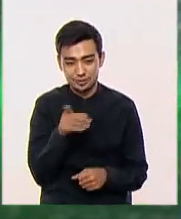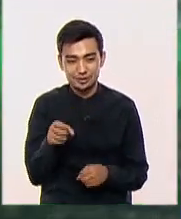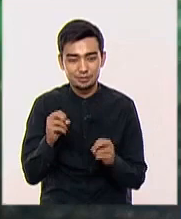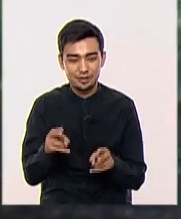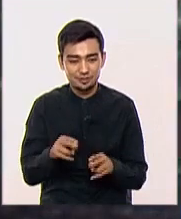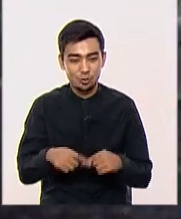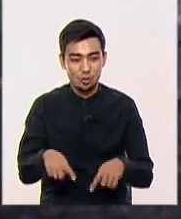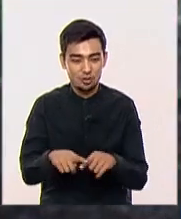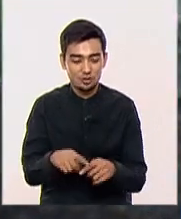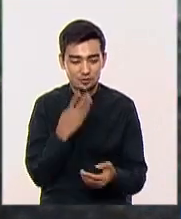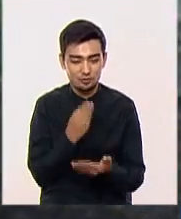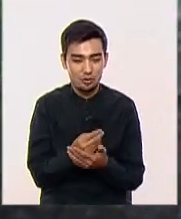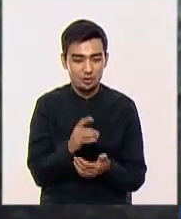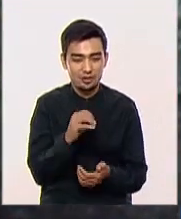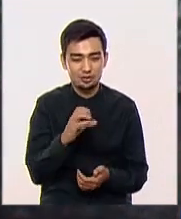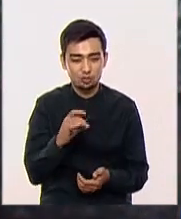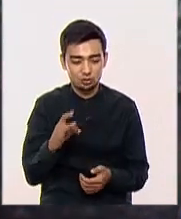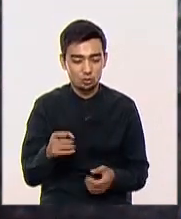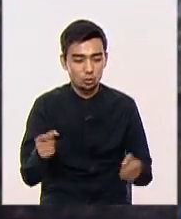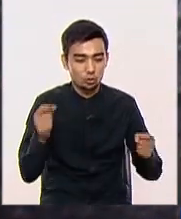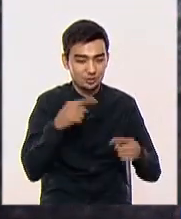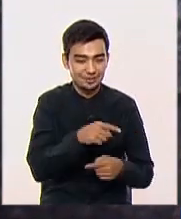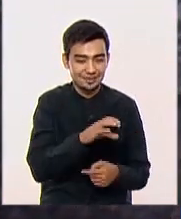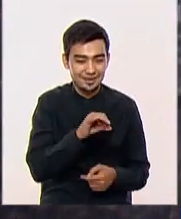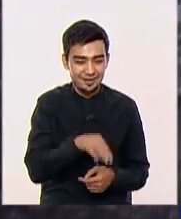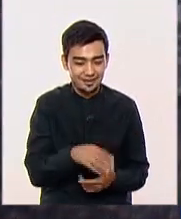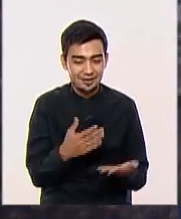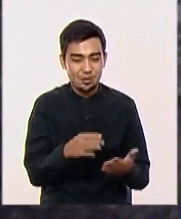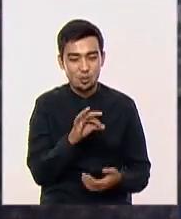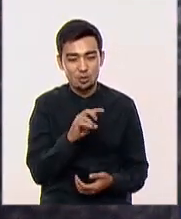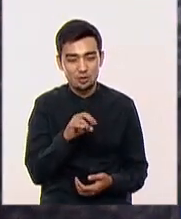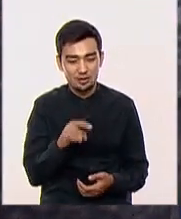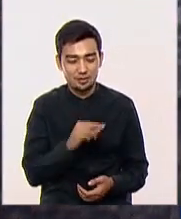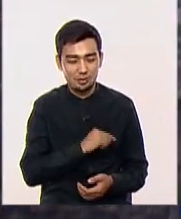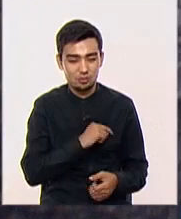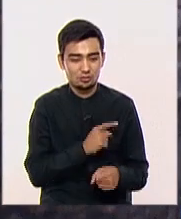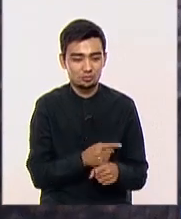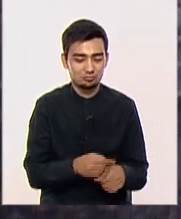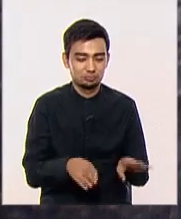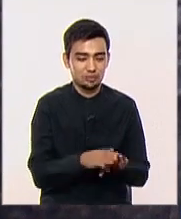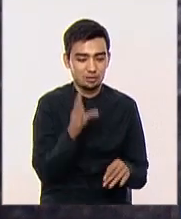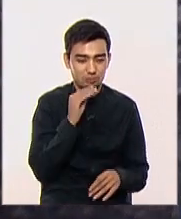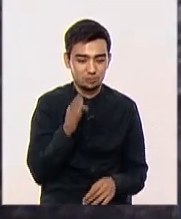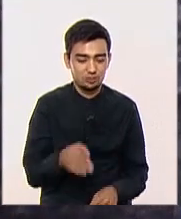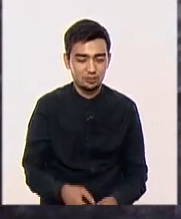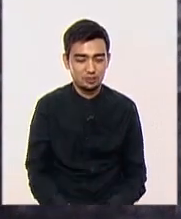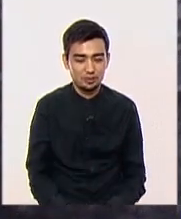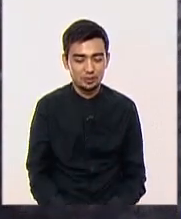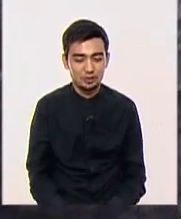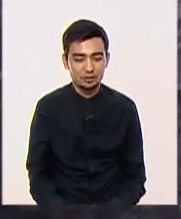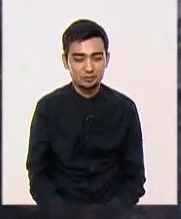ведомство öz resurstarı arkılı anıktap älgi sayttın немесе онлайн платформанын жумысын шектейди. Әріптесім Өмір